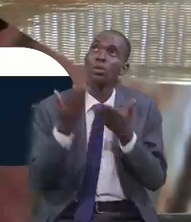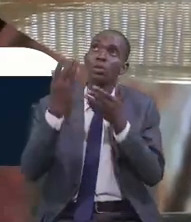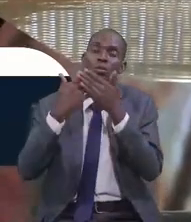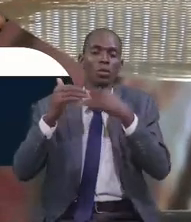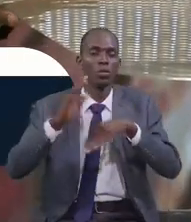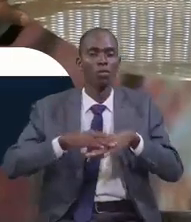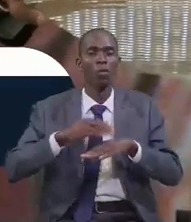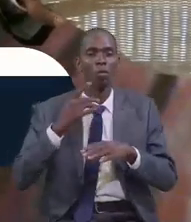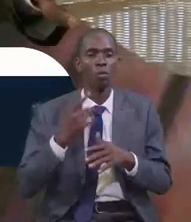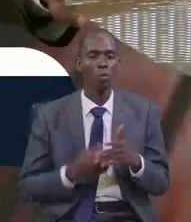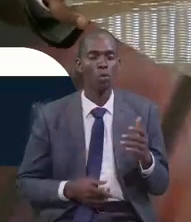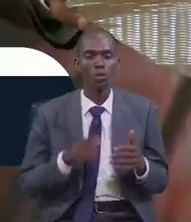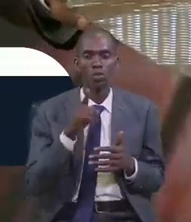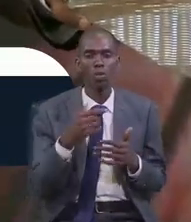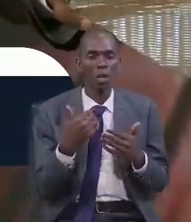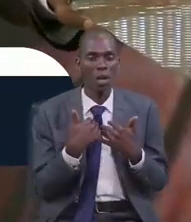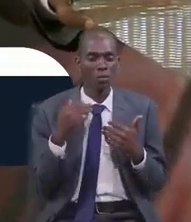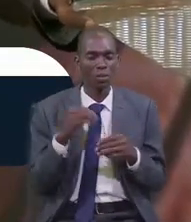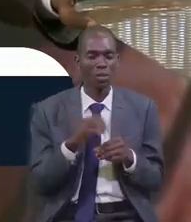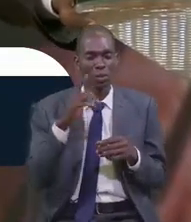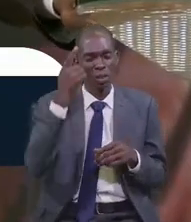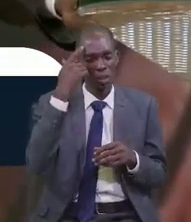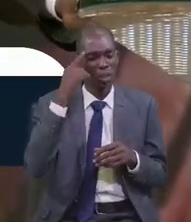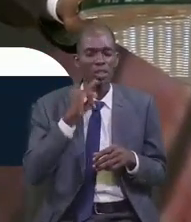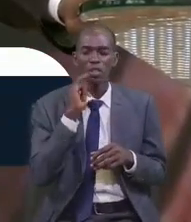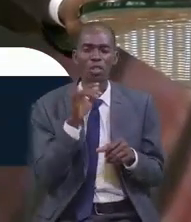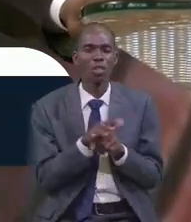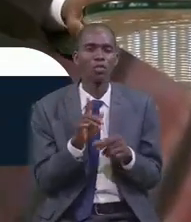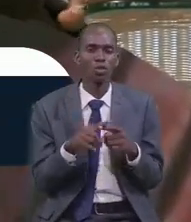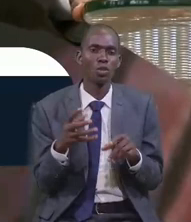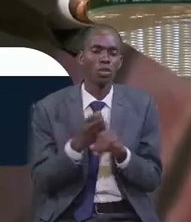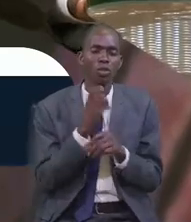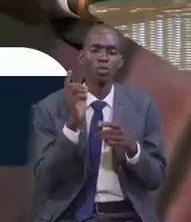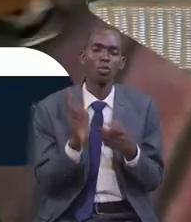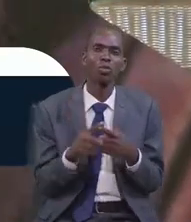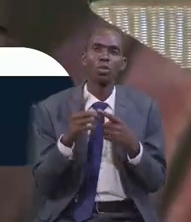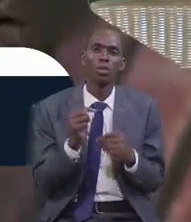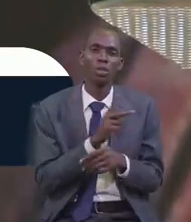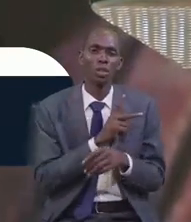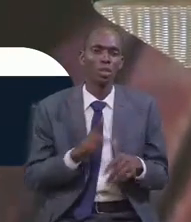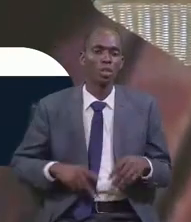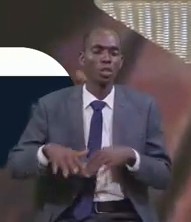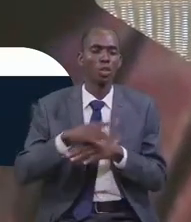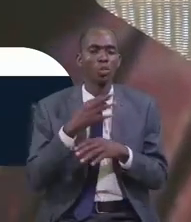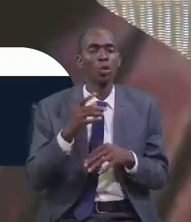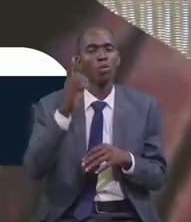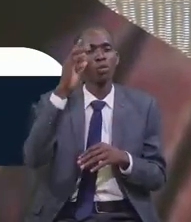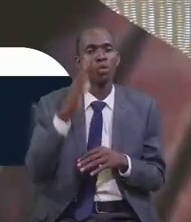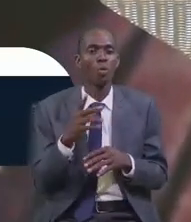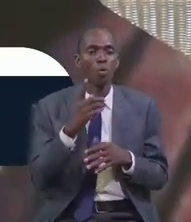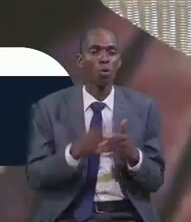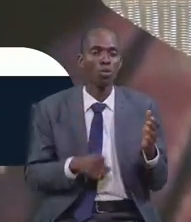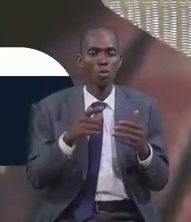que vous avez sur la tête ne suffit pas pour vous amener au ciel, pour vous amener au royaume de Dieu. Ce que vous avez sur le corps